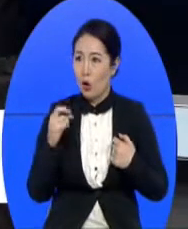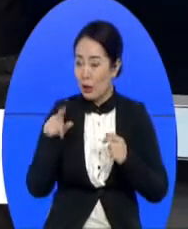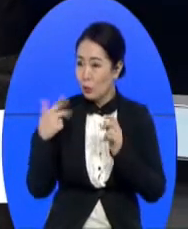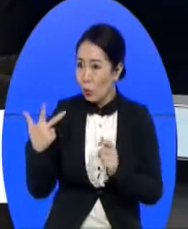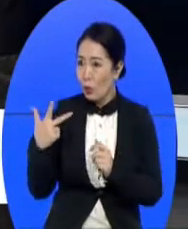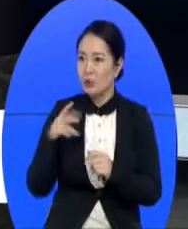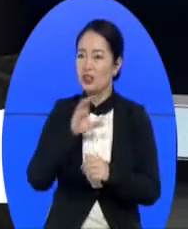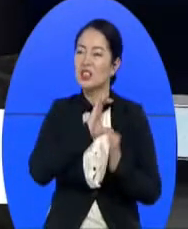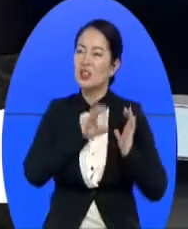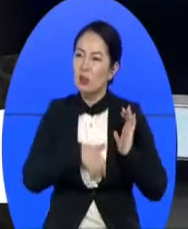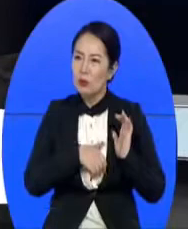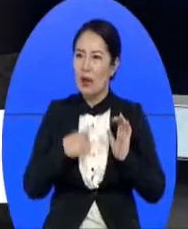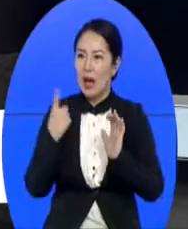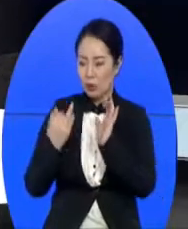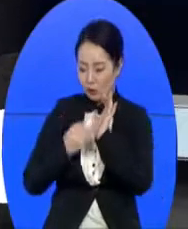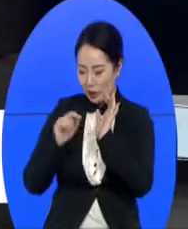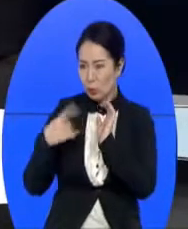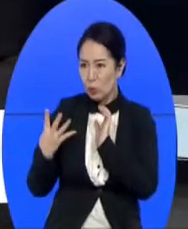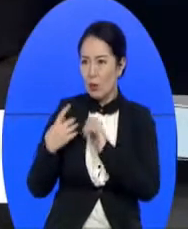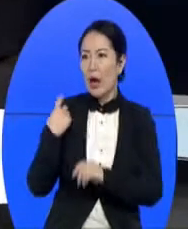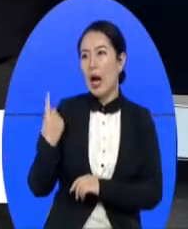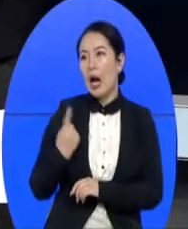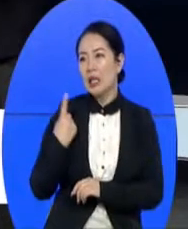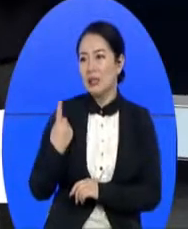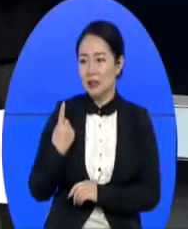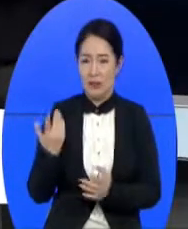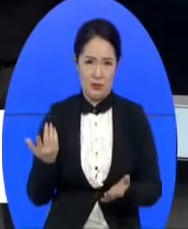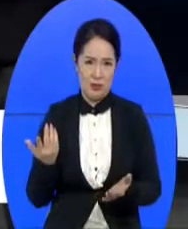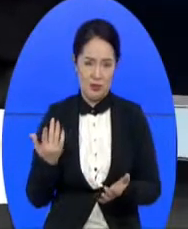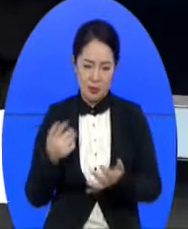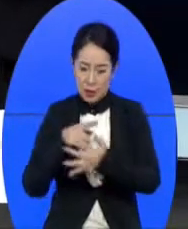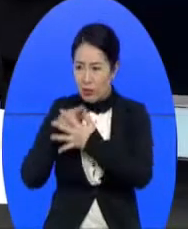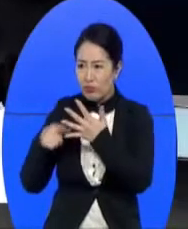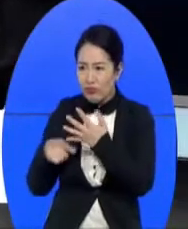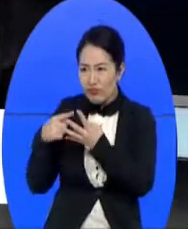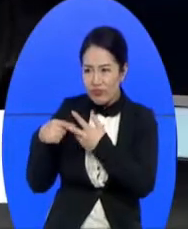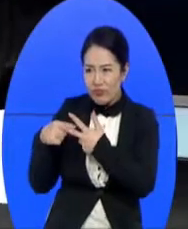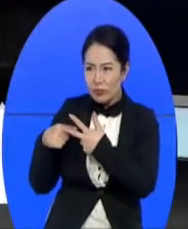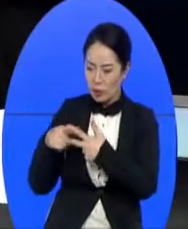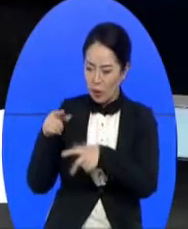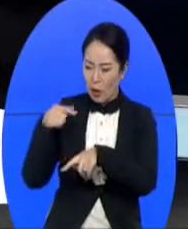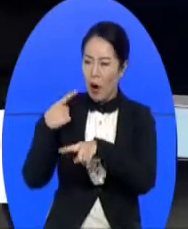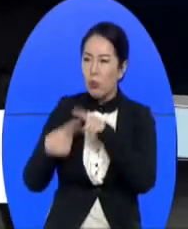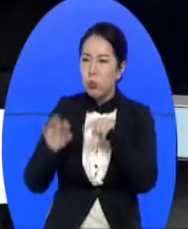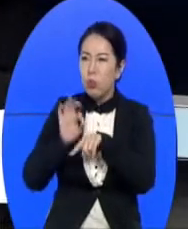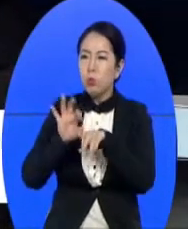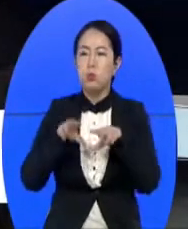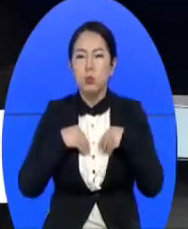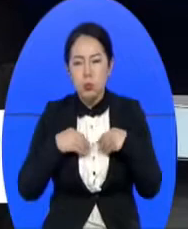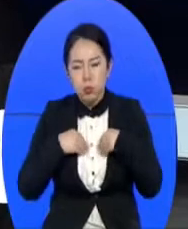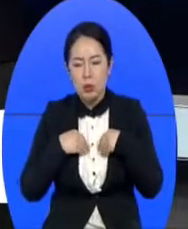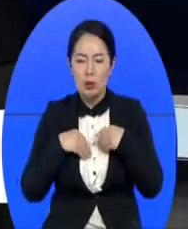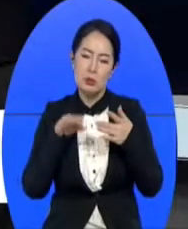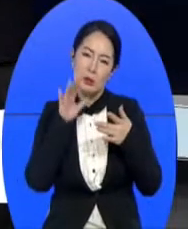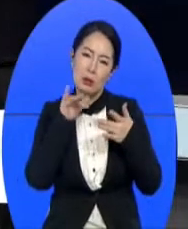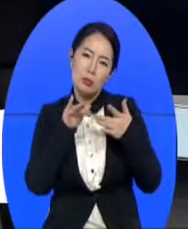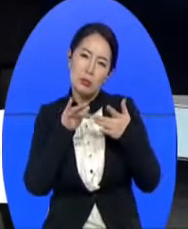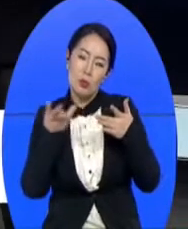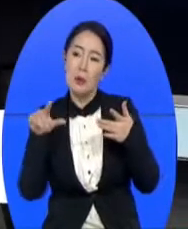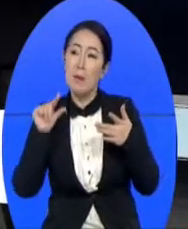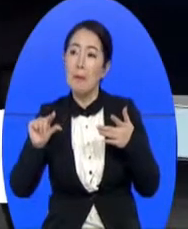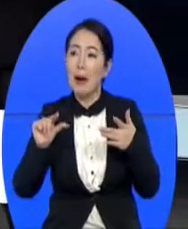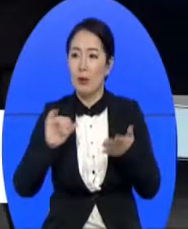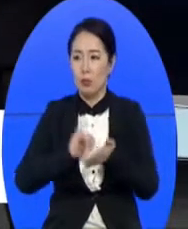одоо сэтгэлээр унсан, 17.4% нь ганцаарцсан байдаг юм байна. Энэ нь одоо манай ахмадуудын маань архах хүч өвчнөд их өртөмтгий, дундаж наслтанд баг байгаа